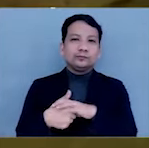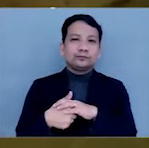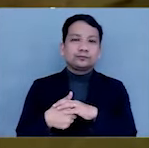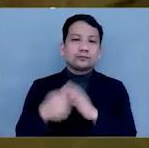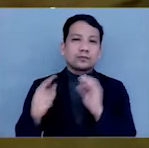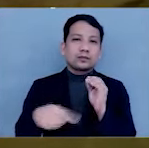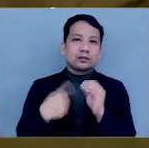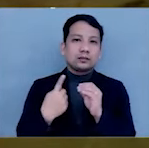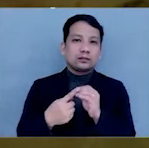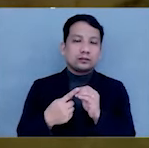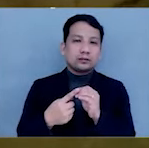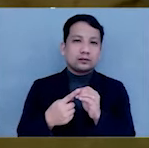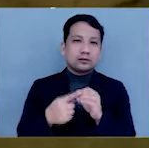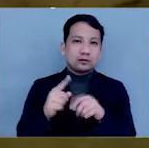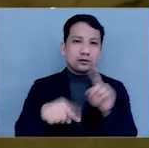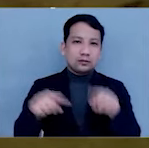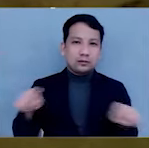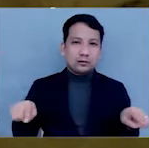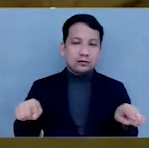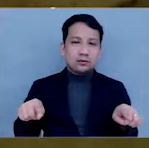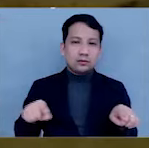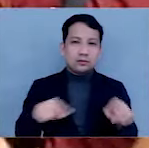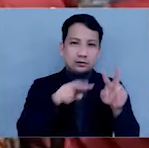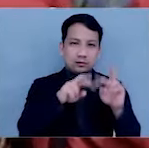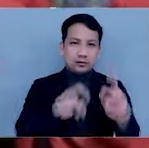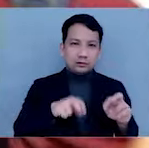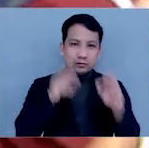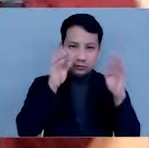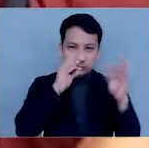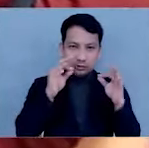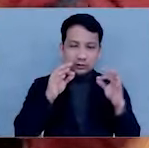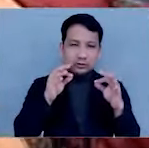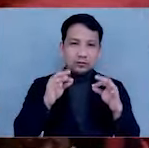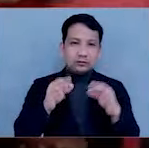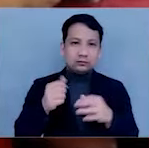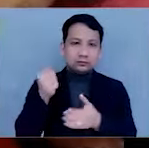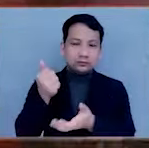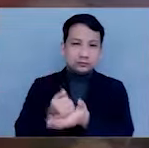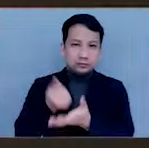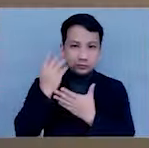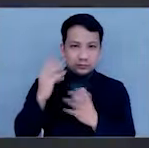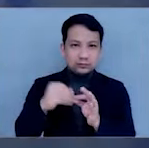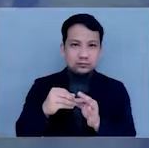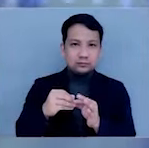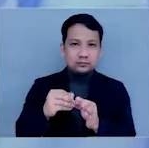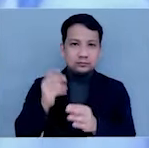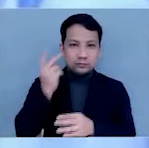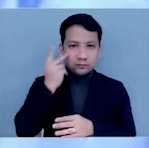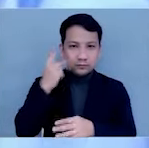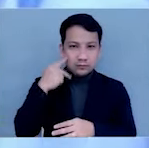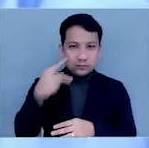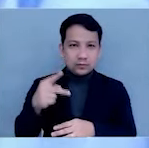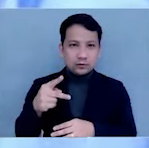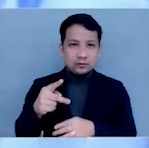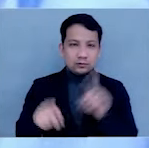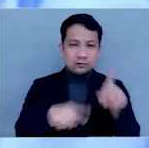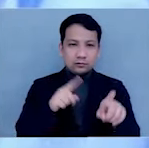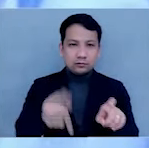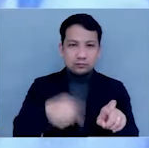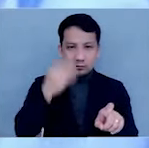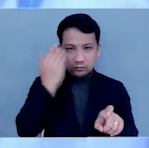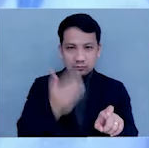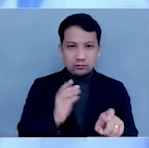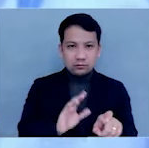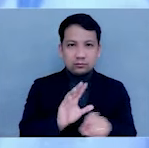parallel investigation ng Senado tungkol sa war on drugs. Pabor dyan si Senator Coco Pimentel. Para makapagtanong din kami ng sarili namin